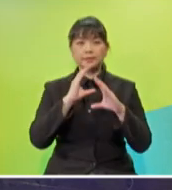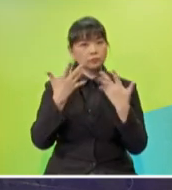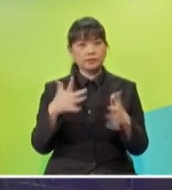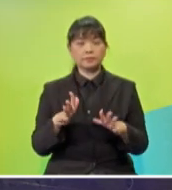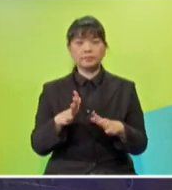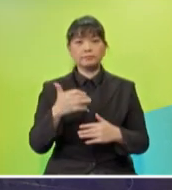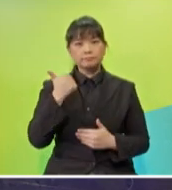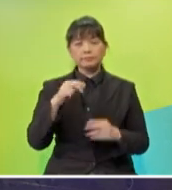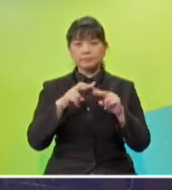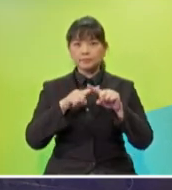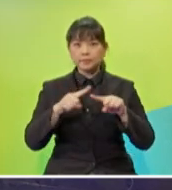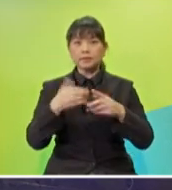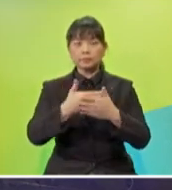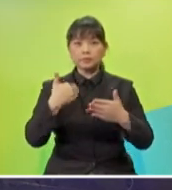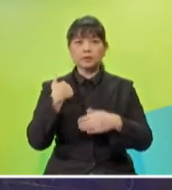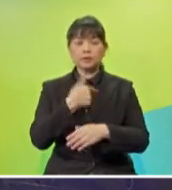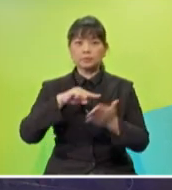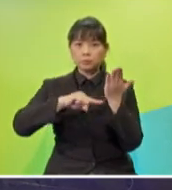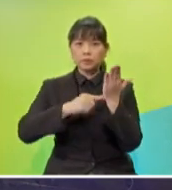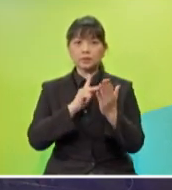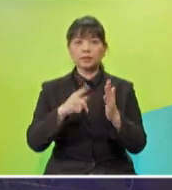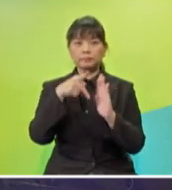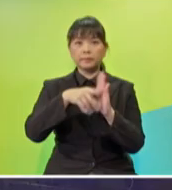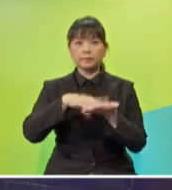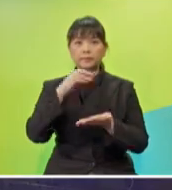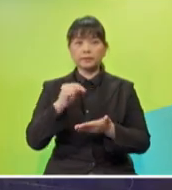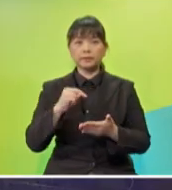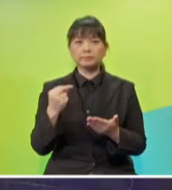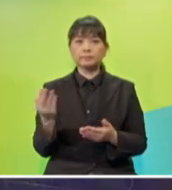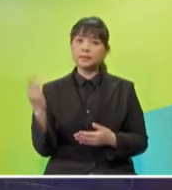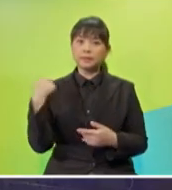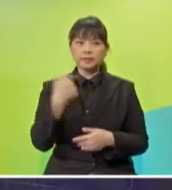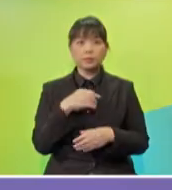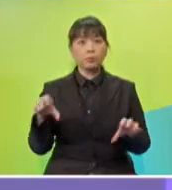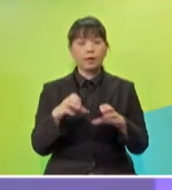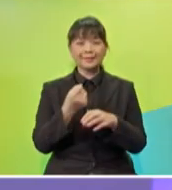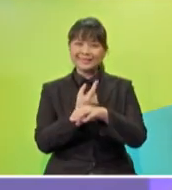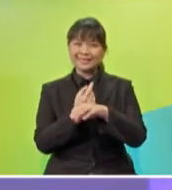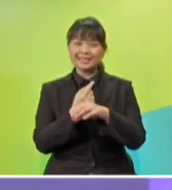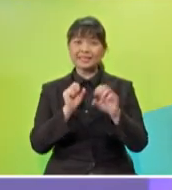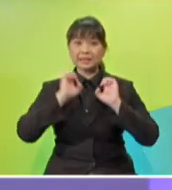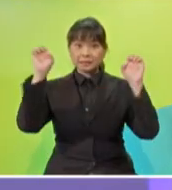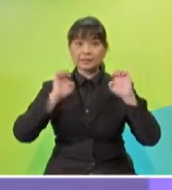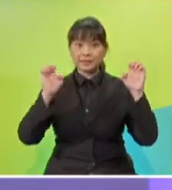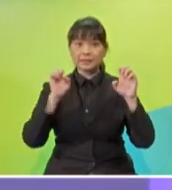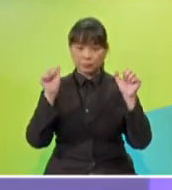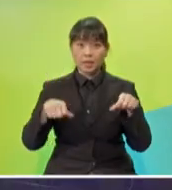tapi sebelum kita memerlukan pelajar marilah kita buat sedikit senaman oke